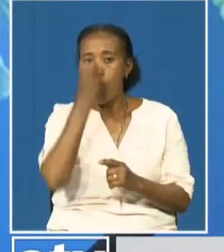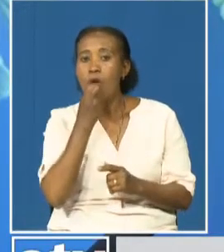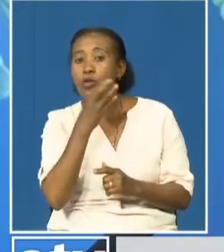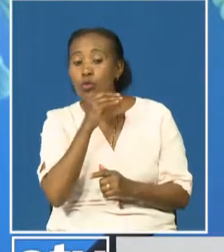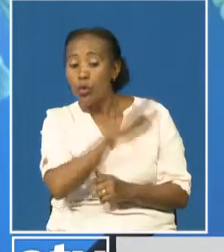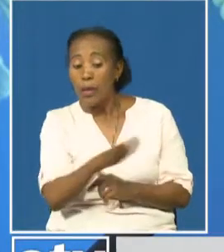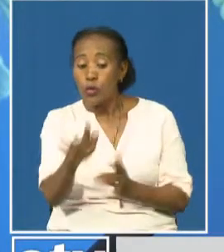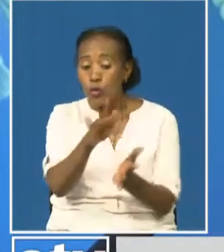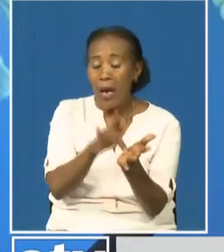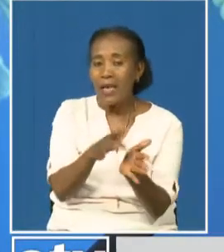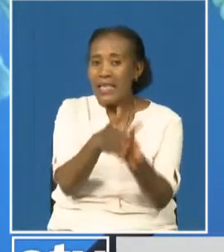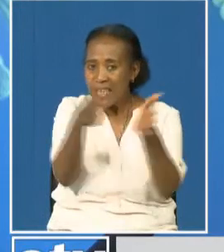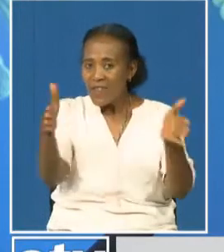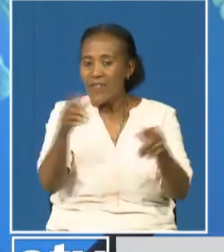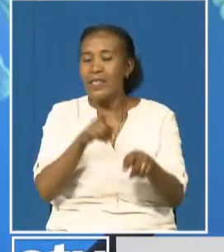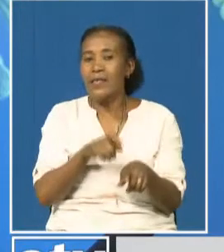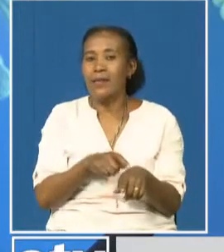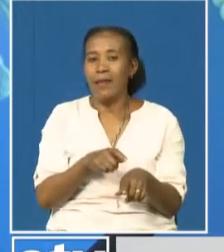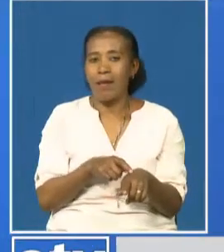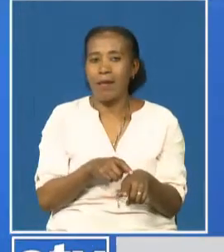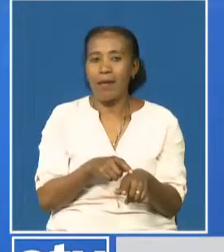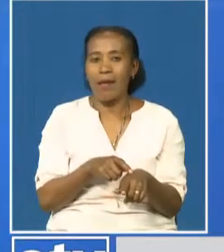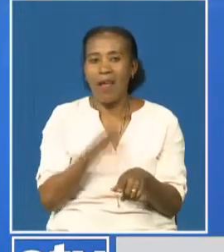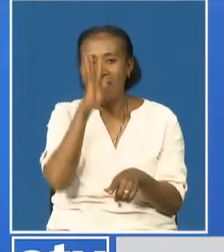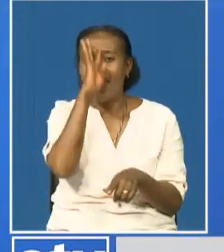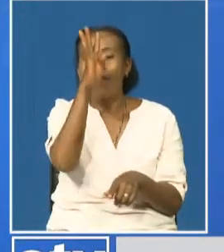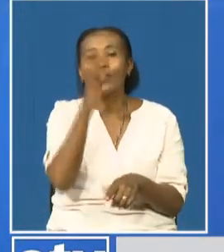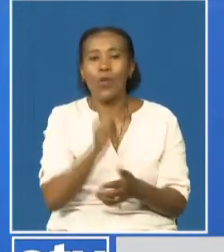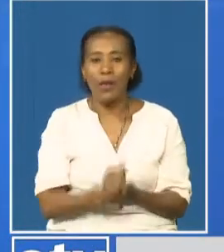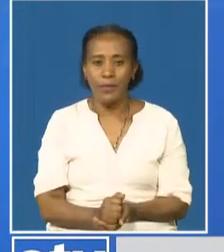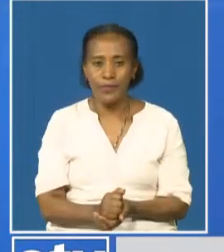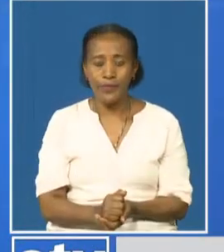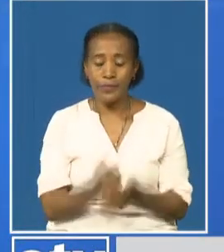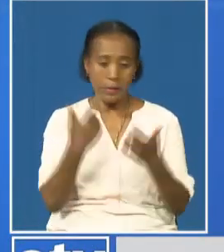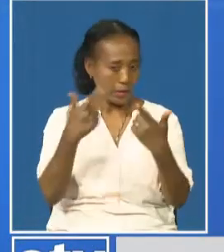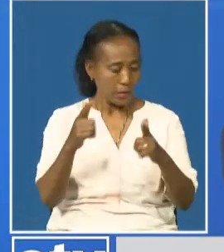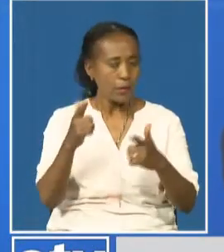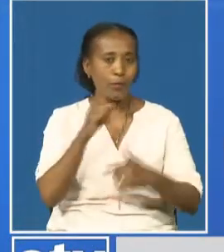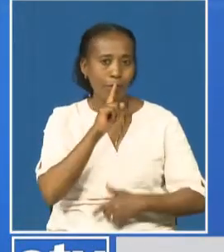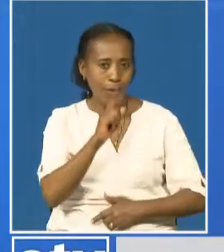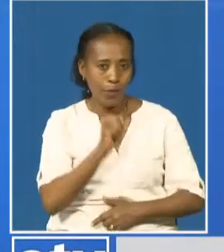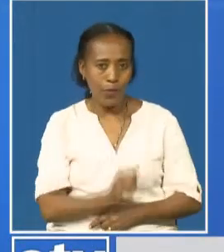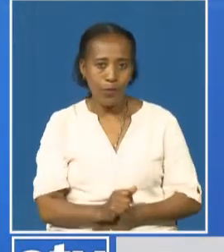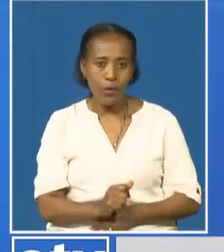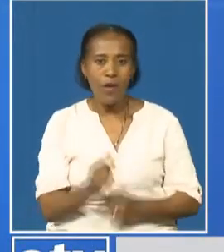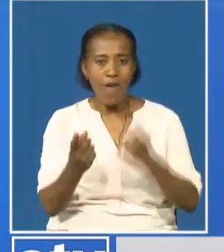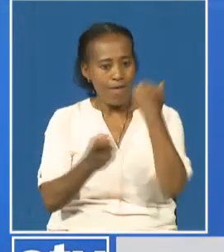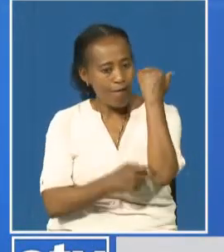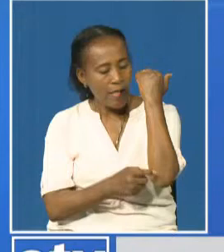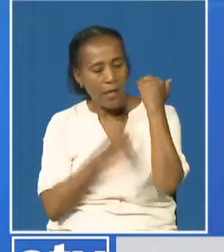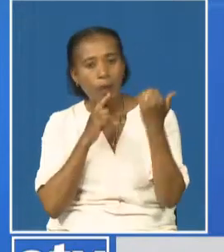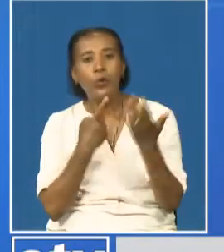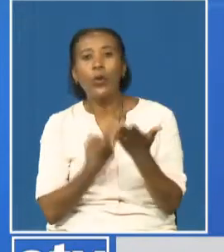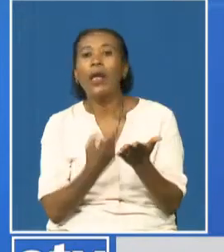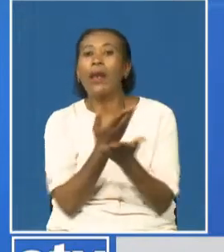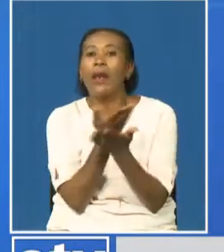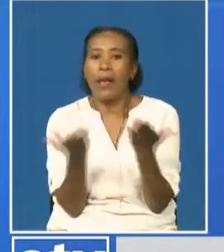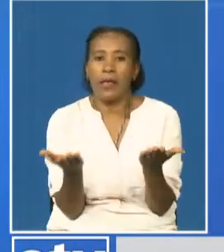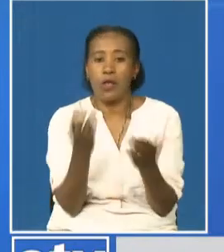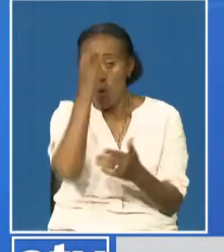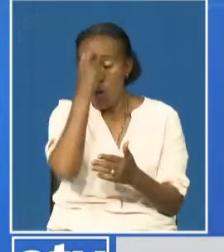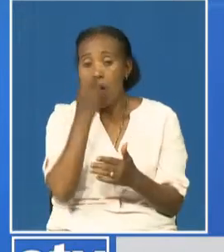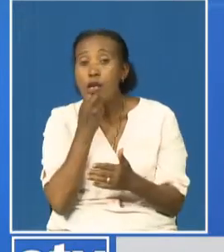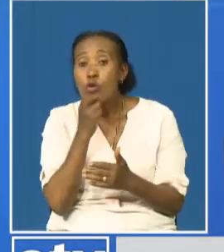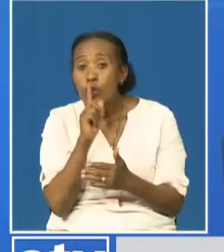በወላጆችና በልጆች መካከል ሰፊ ጊዜ ተፈጥሯል። እድልም ነው ፈተናም ነው ይሄ ነገር